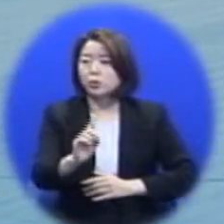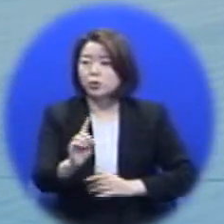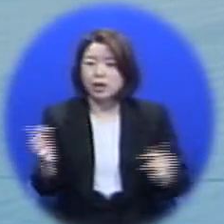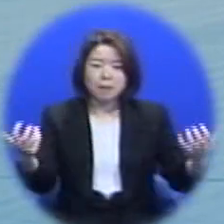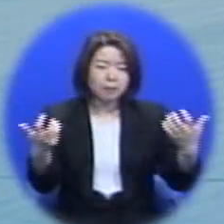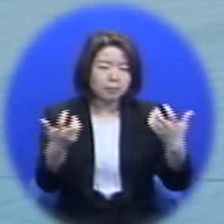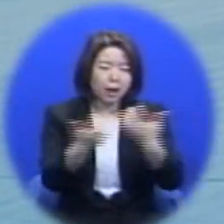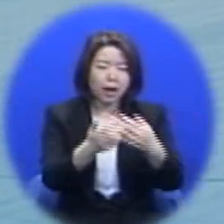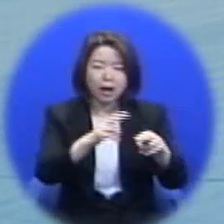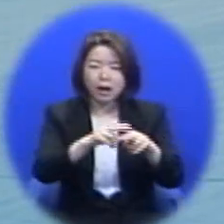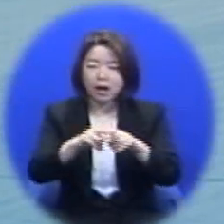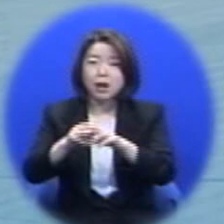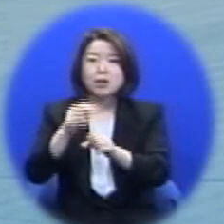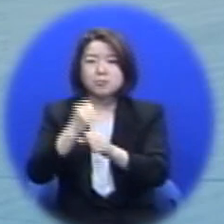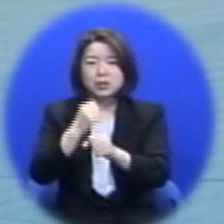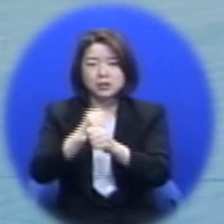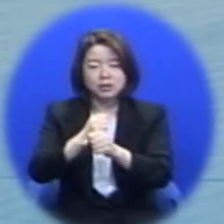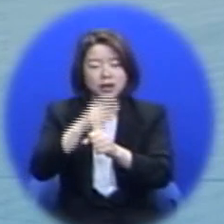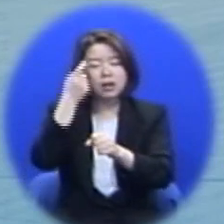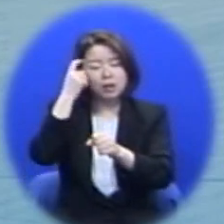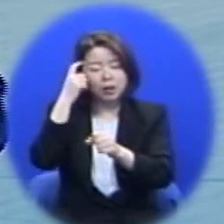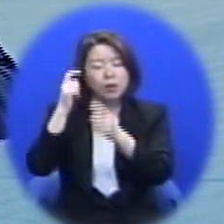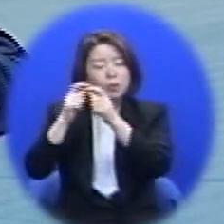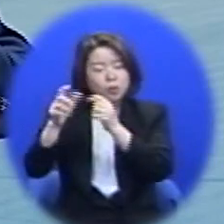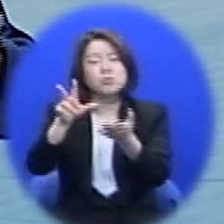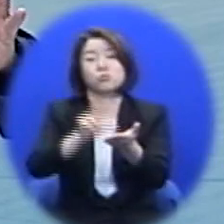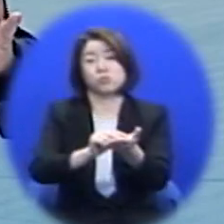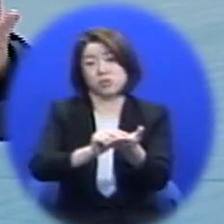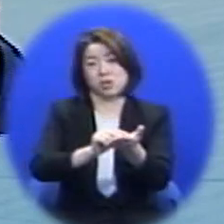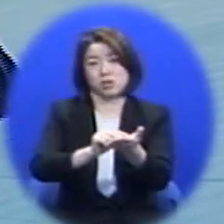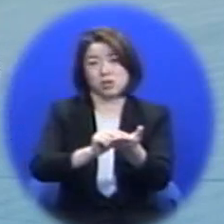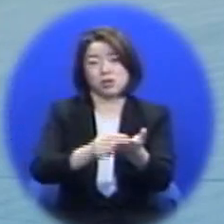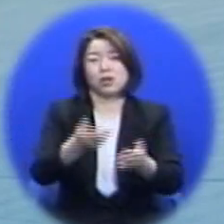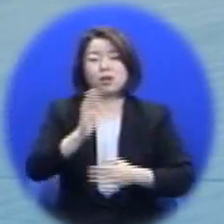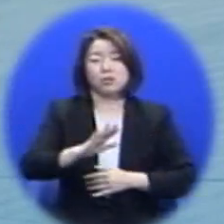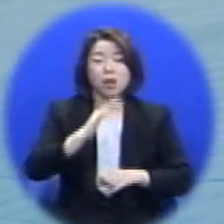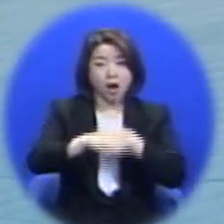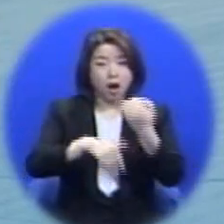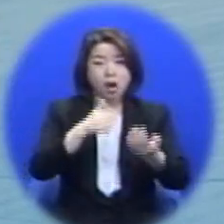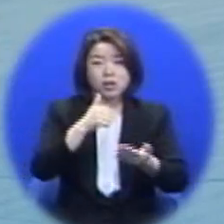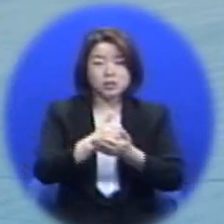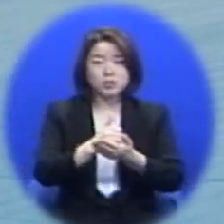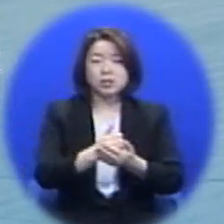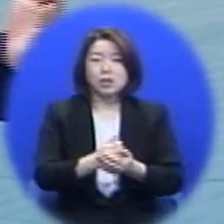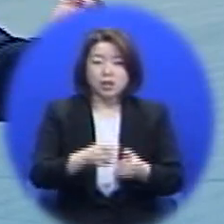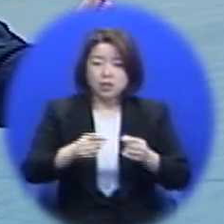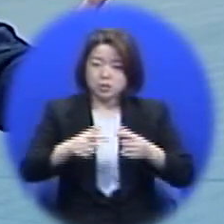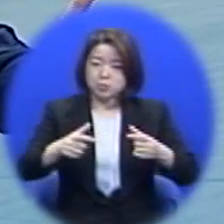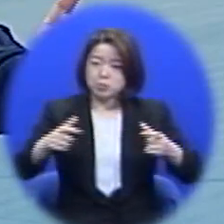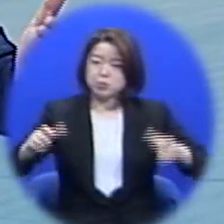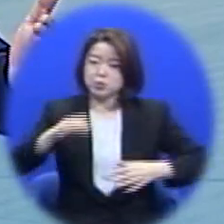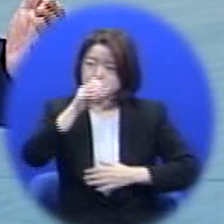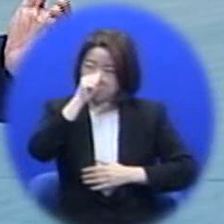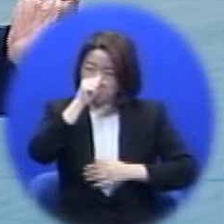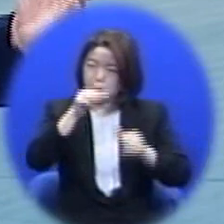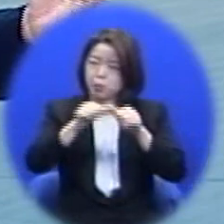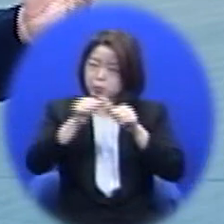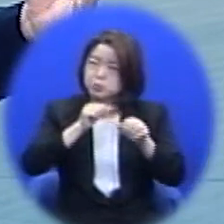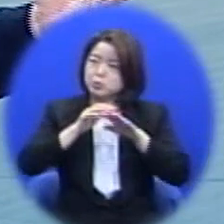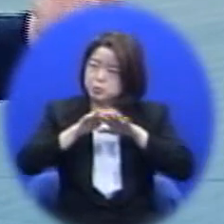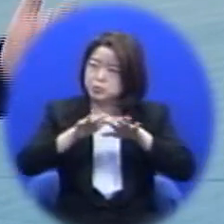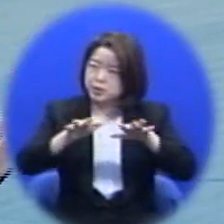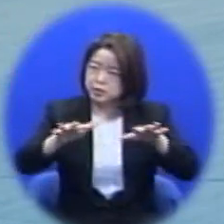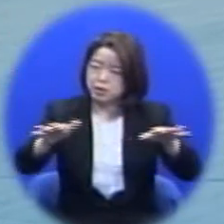그게 가장 중요한 현안이었어요. 그런데 하나님이 교회를 점점 좋은 소문이 나게 하시면서